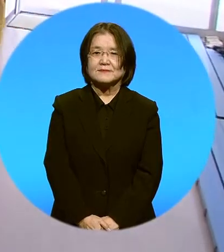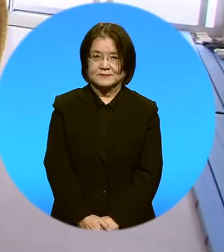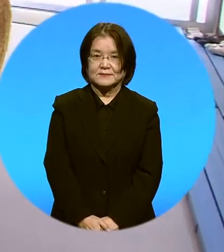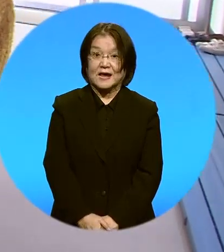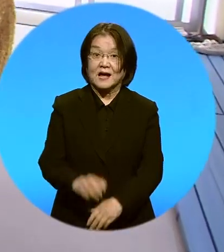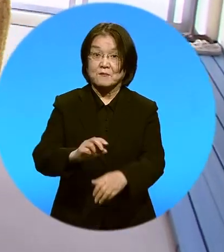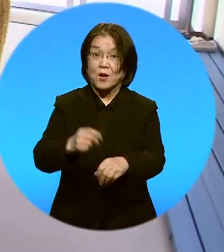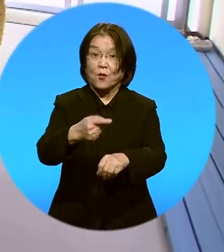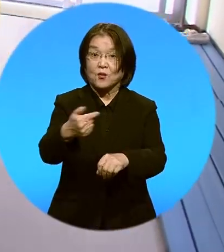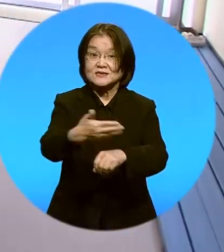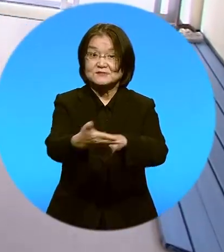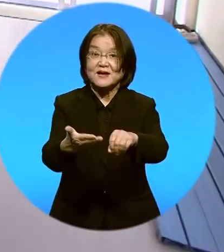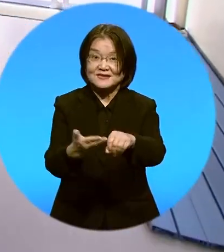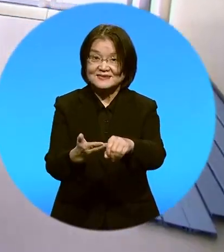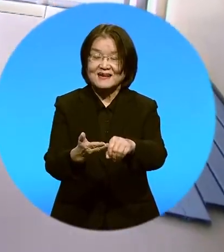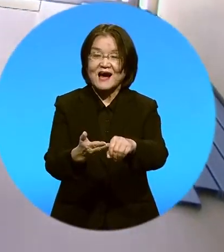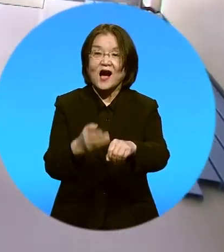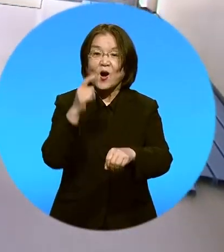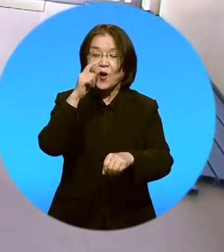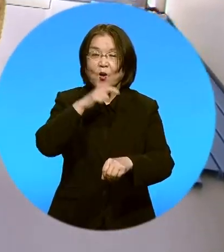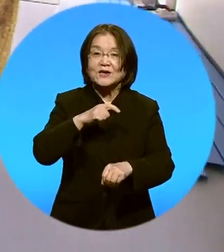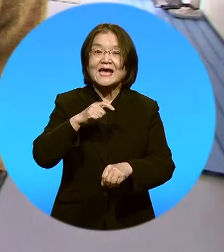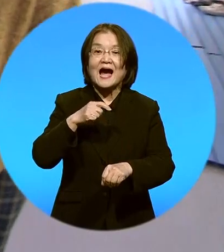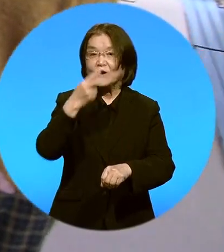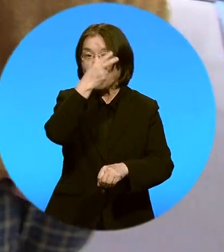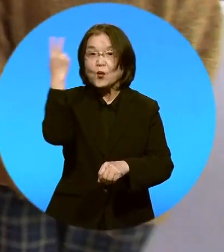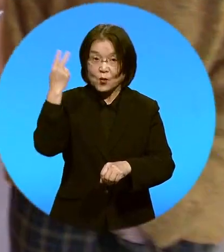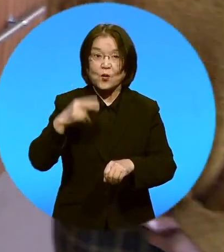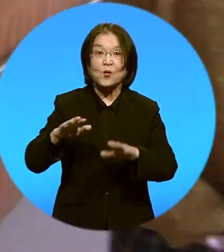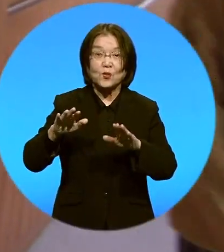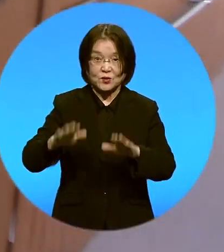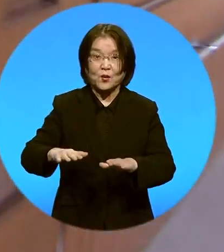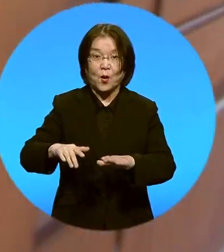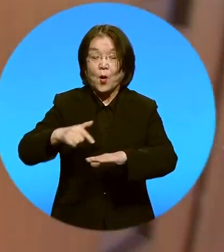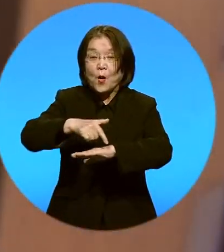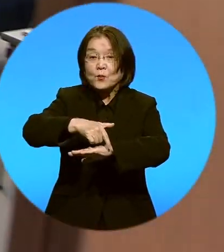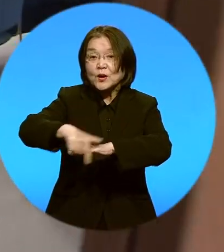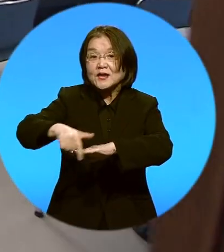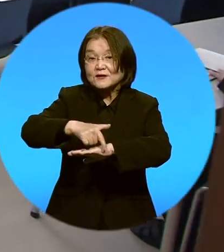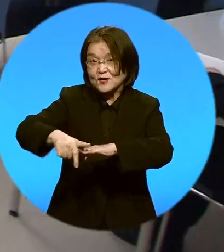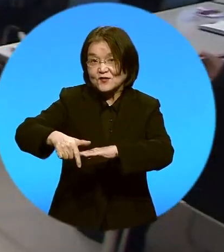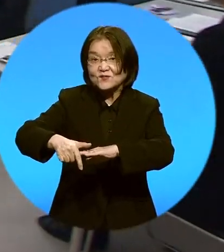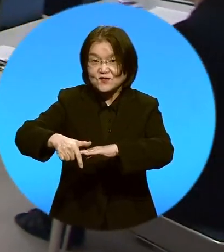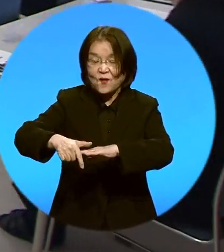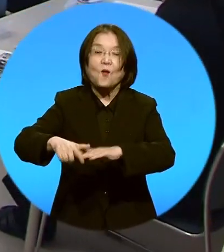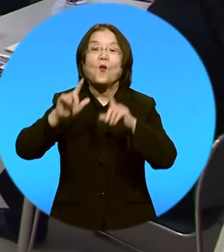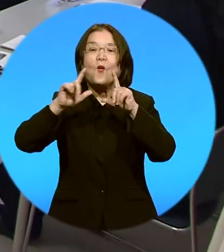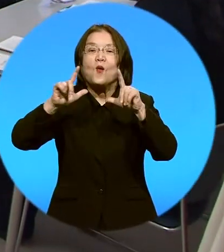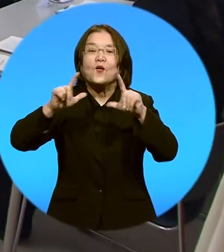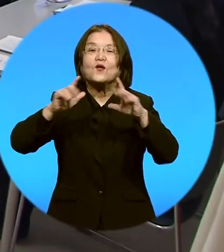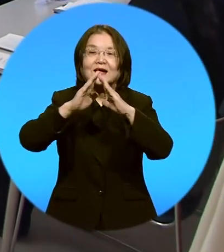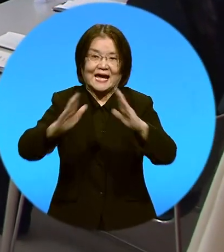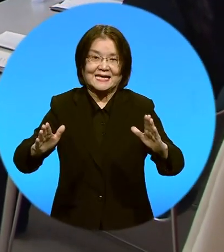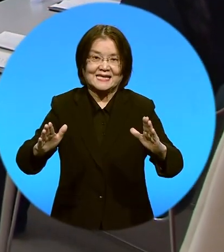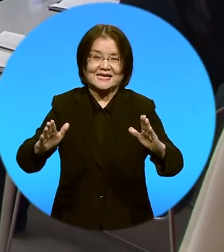奄美大島の小庭高校では今、今年度行われたプロジェクトの報告会が行われています。